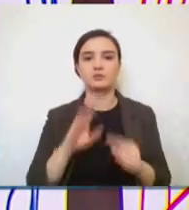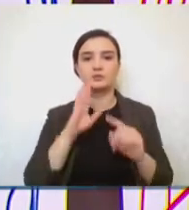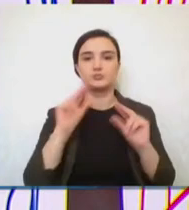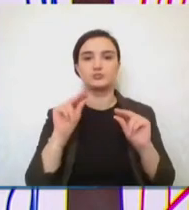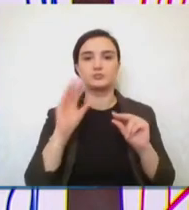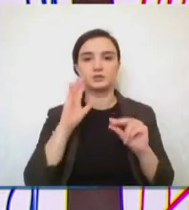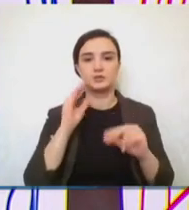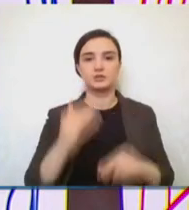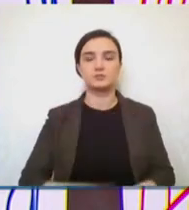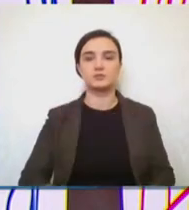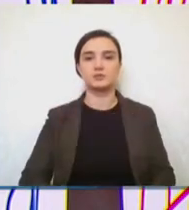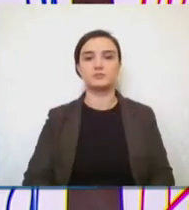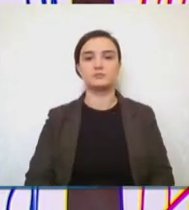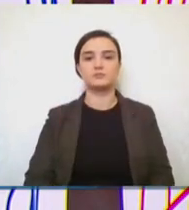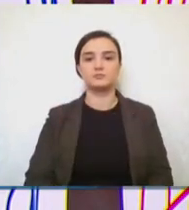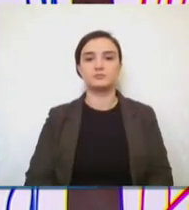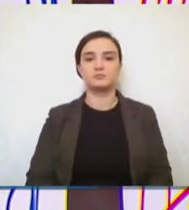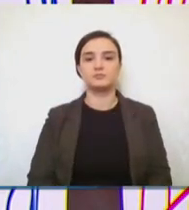გისმენთ.